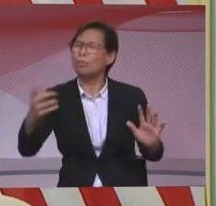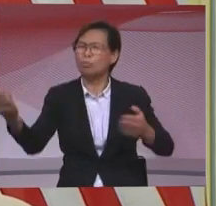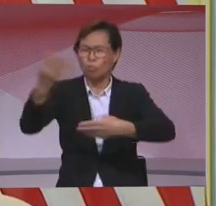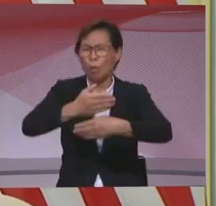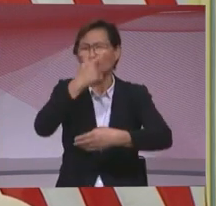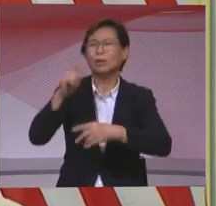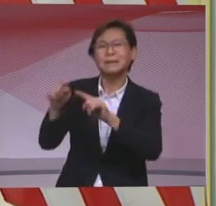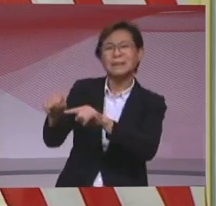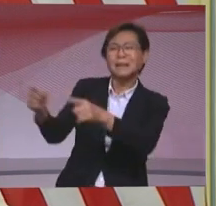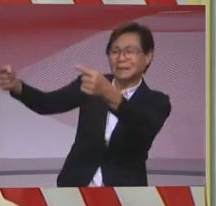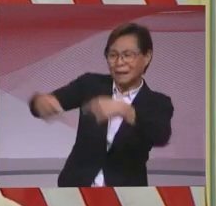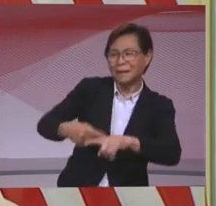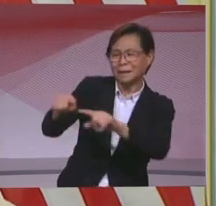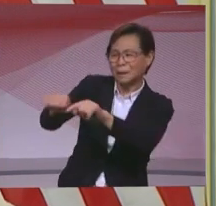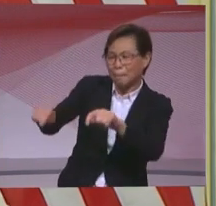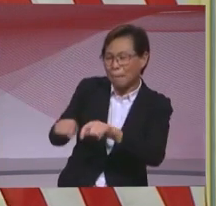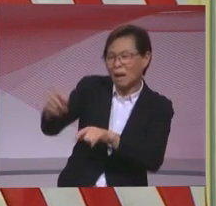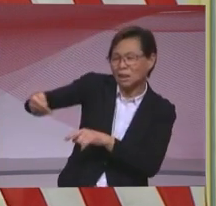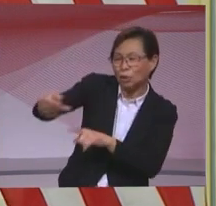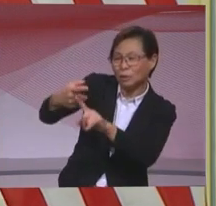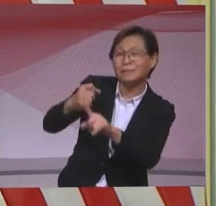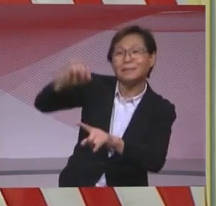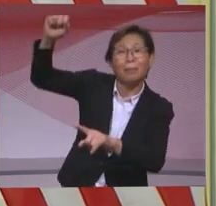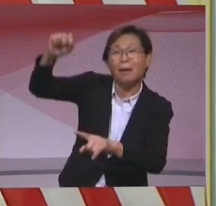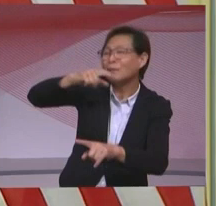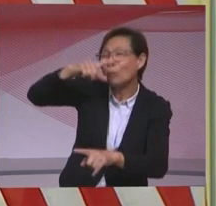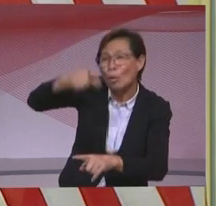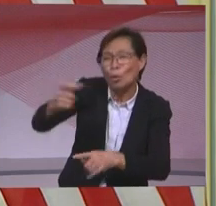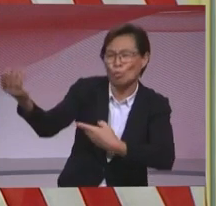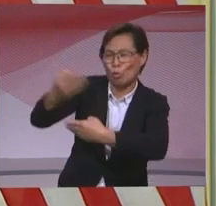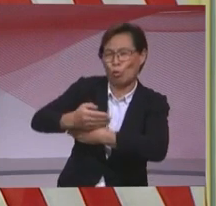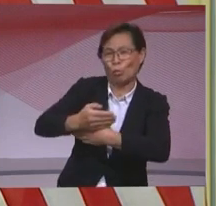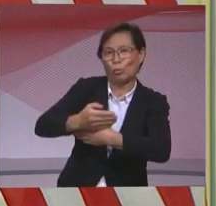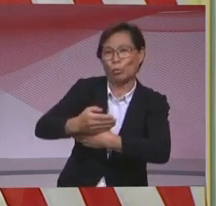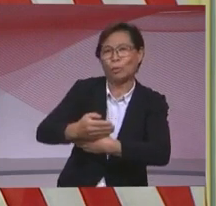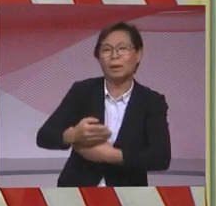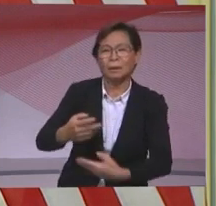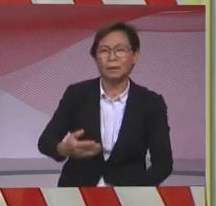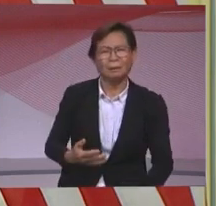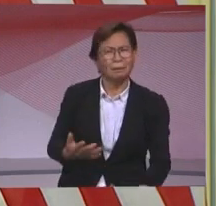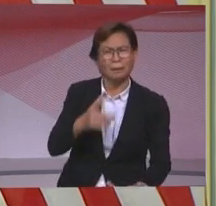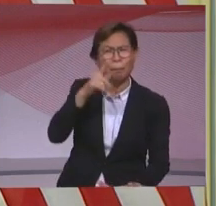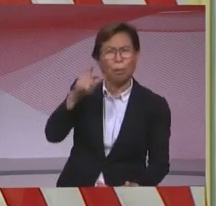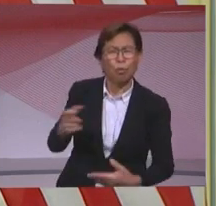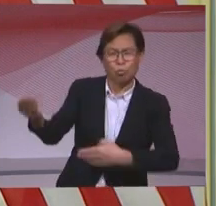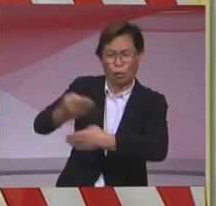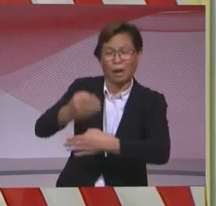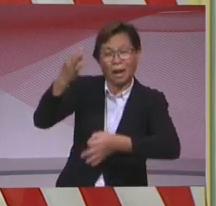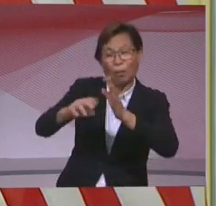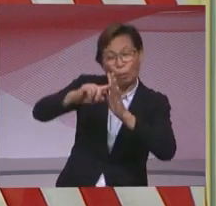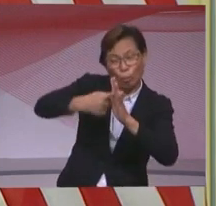Kerana dia datang daripada kawasan hijau daripada Sabah. Jadi tidak ada sebab kenapa kita kuarantin dia. Kalau